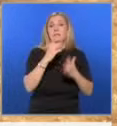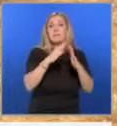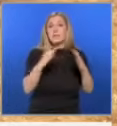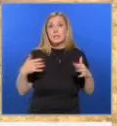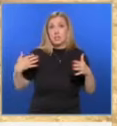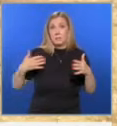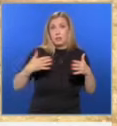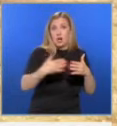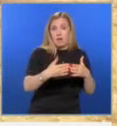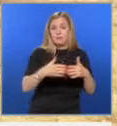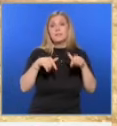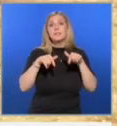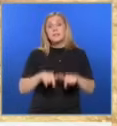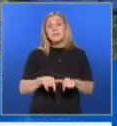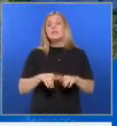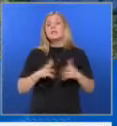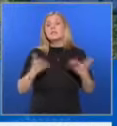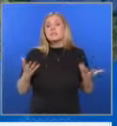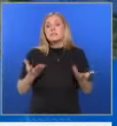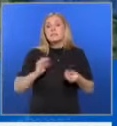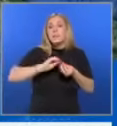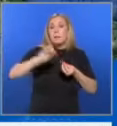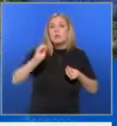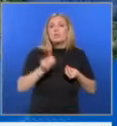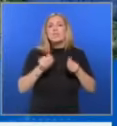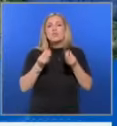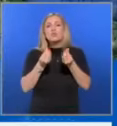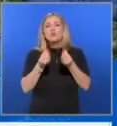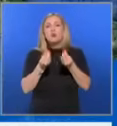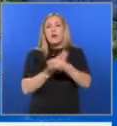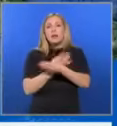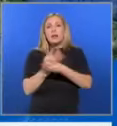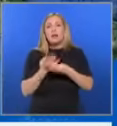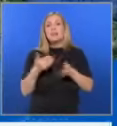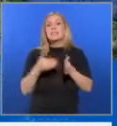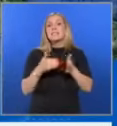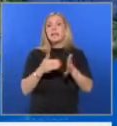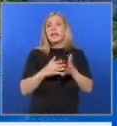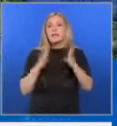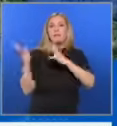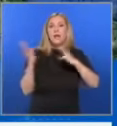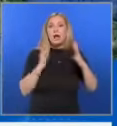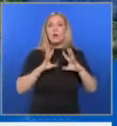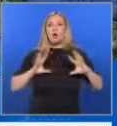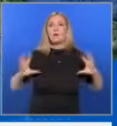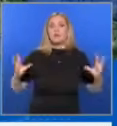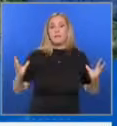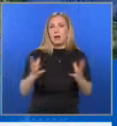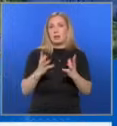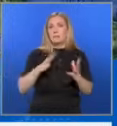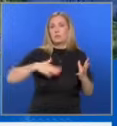Огънената стихия тръгна от запалили се сухи треви в Каравелово, но заради силния вятър обхвана много голям фронт